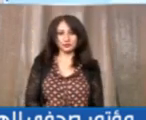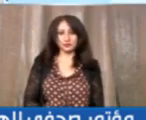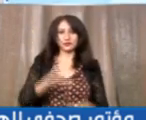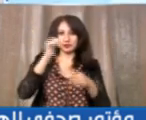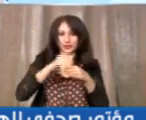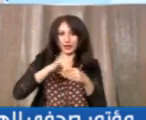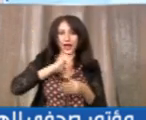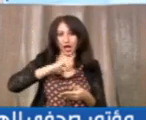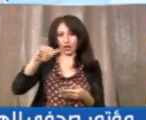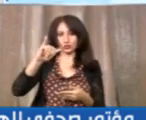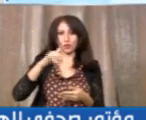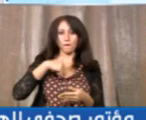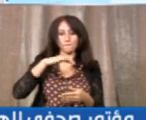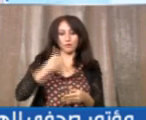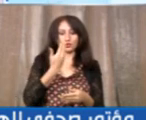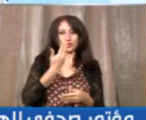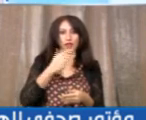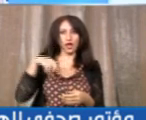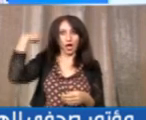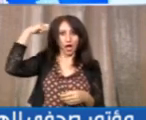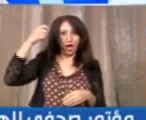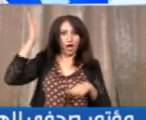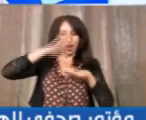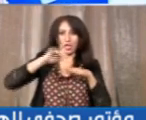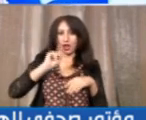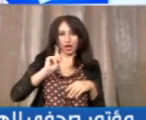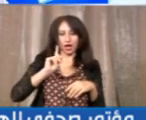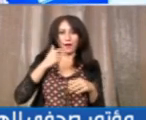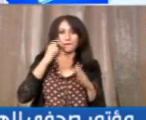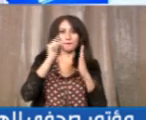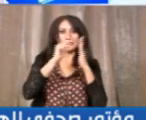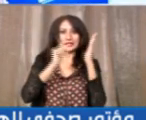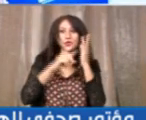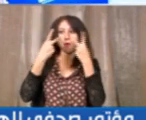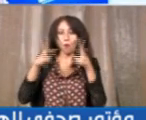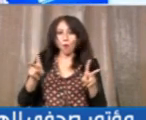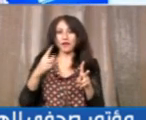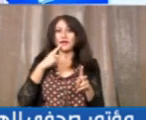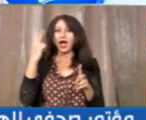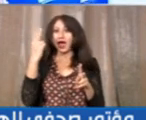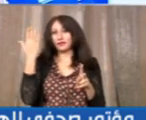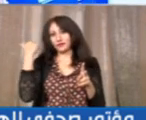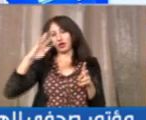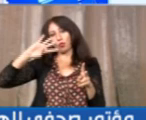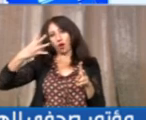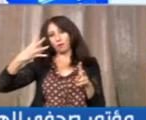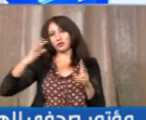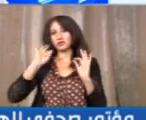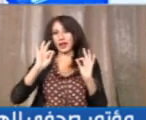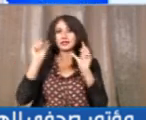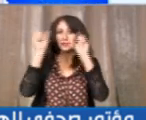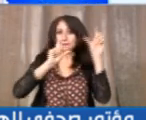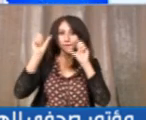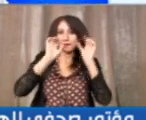هي هيئه دائمه ومستقله بذاتها لا سلطان عليها اتشكلت طبقا للدستوري للشعب وافق عليه في 2014 مع مراعاه كافه